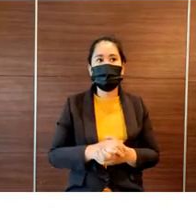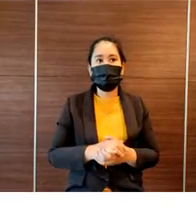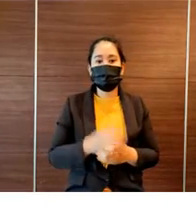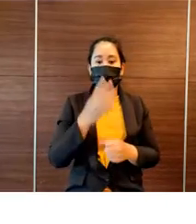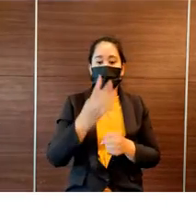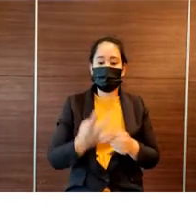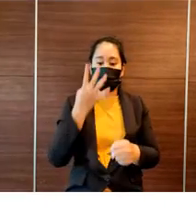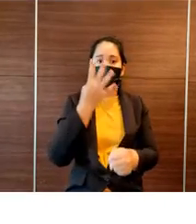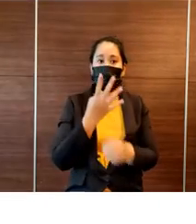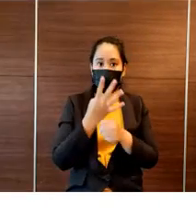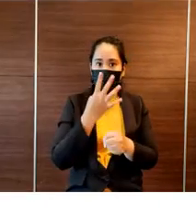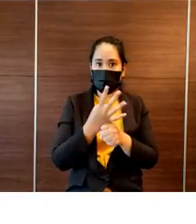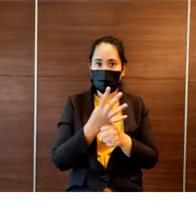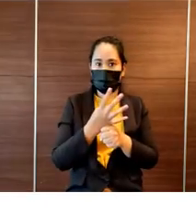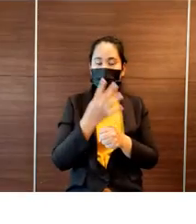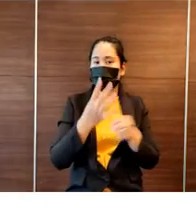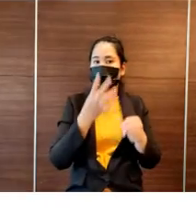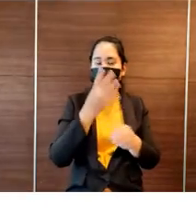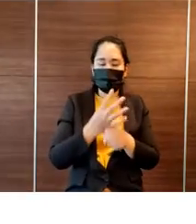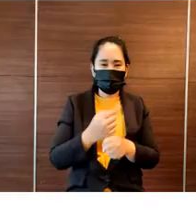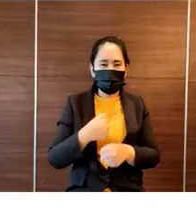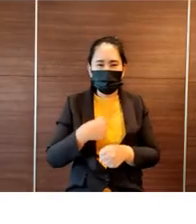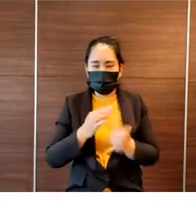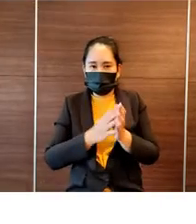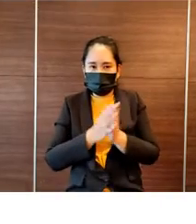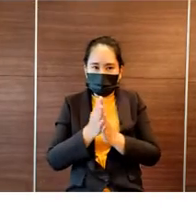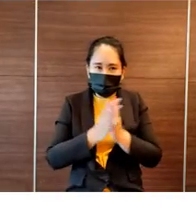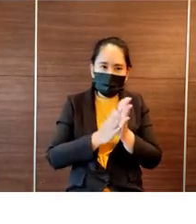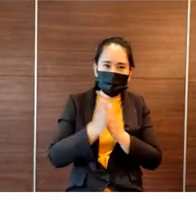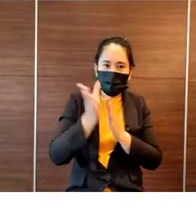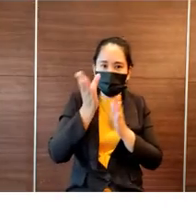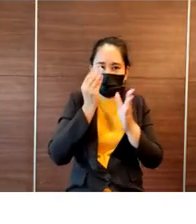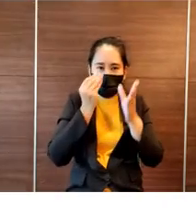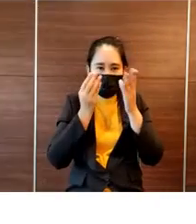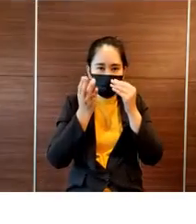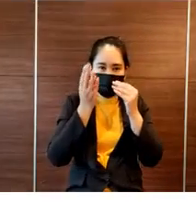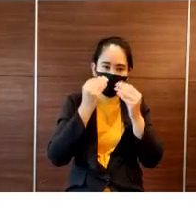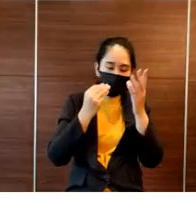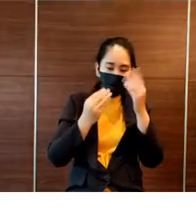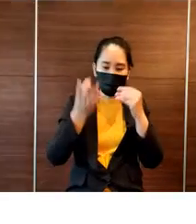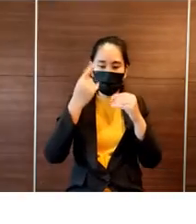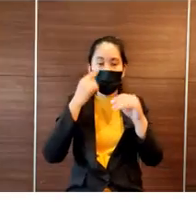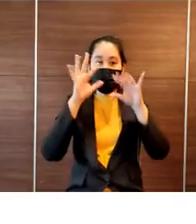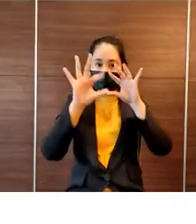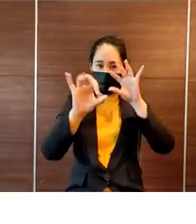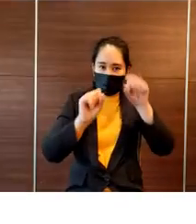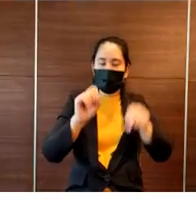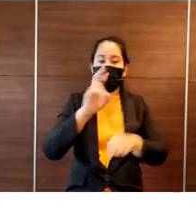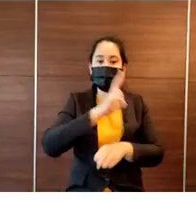4ปีนี้ต้องบอกว่าดันด้นหาเรื่องที่ต้องเรียนรู้ด้วยตัวเองอ่ะ